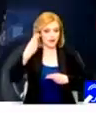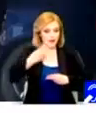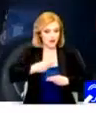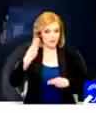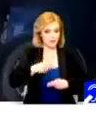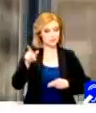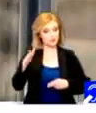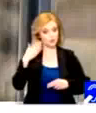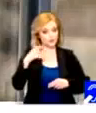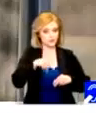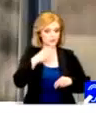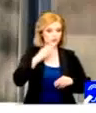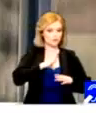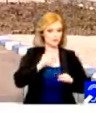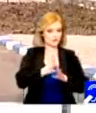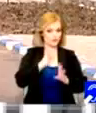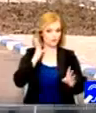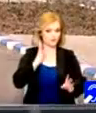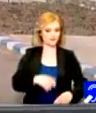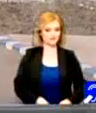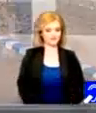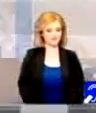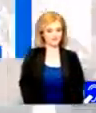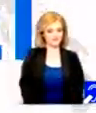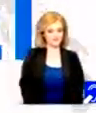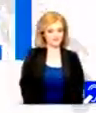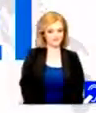ale Prutului pentru a reduce aglomerația.